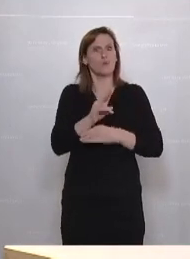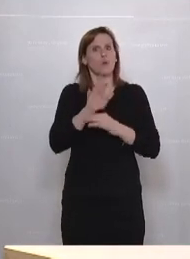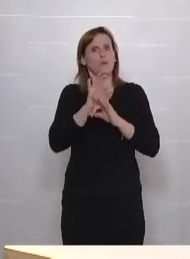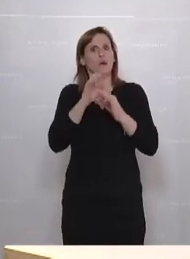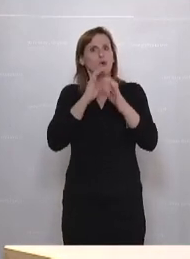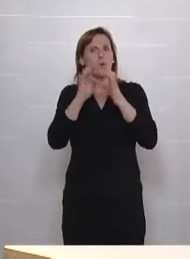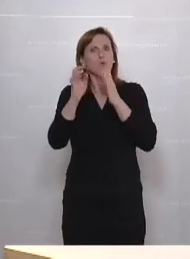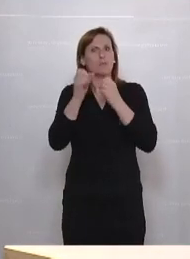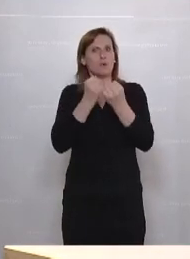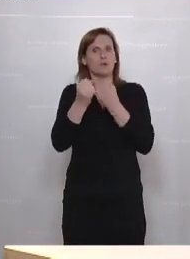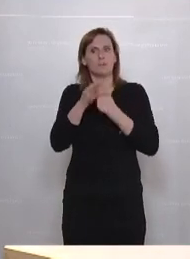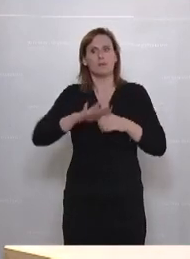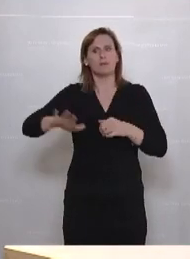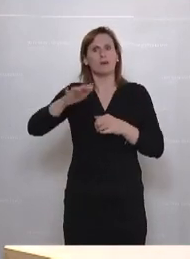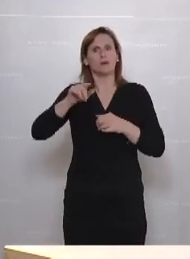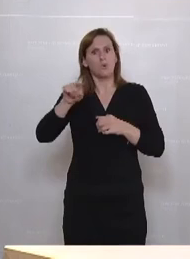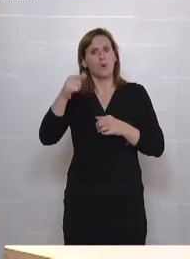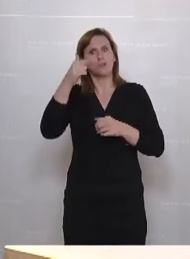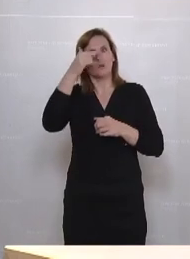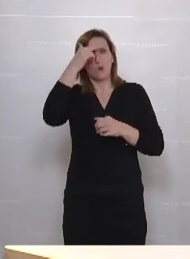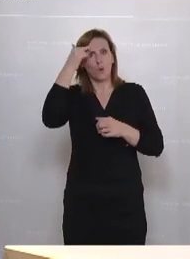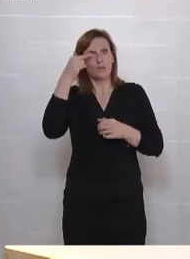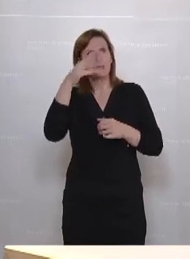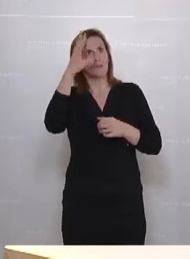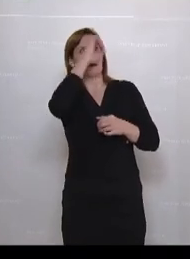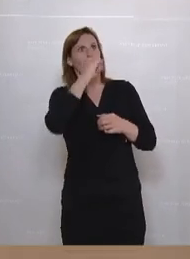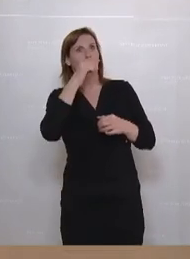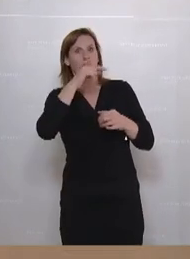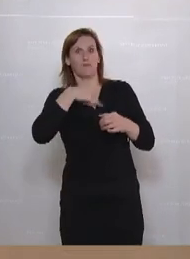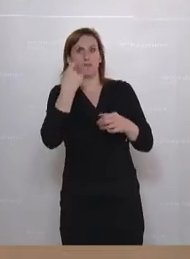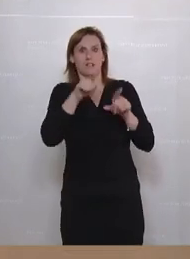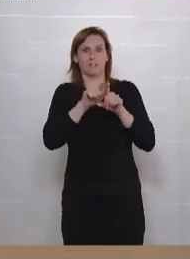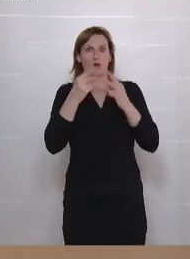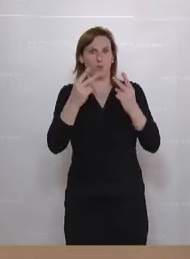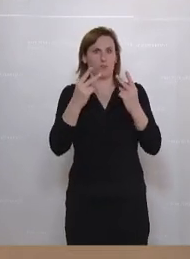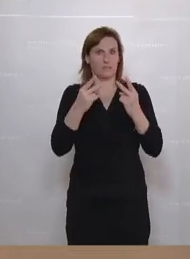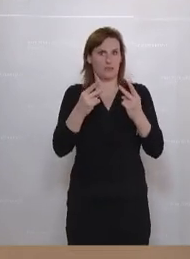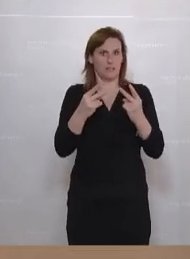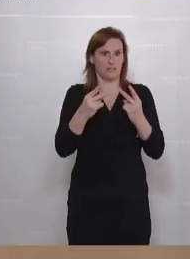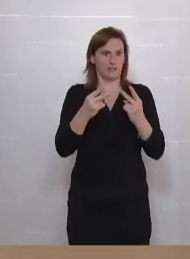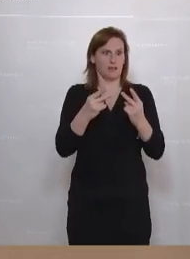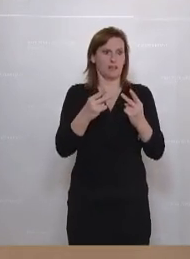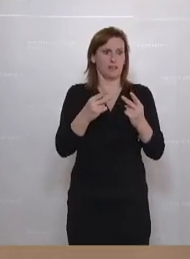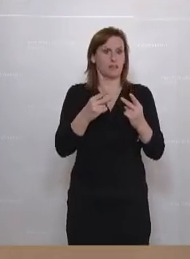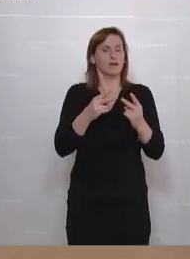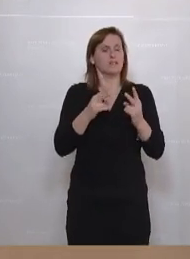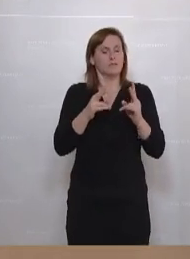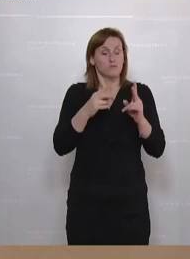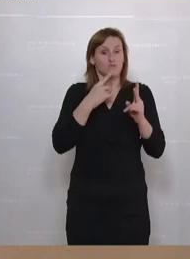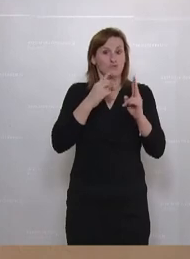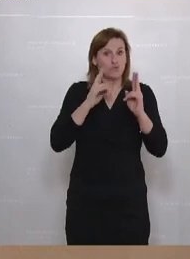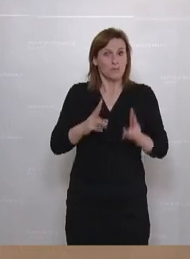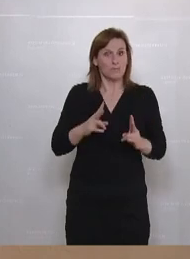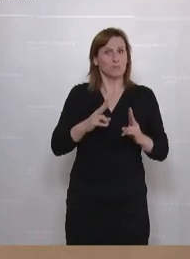wie wichtig wir sind? Herr Abgeordneter, da rennen Sie bei mir sozusagen auf eine Scheunentreue. Wir müssen viel besser werden